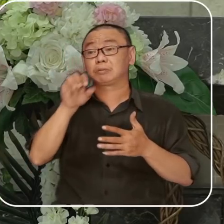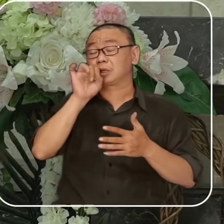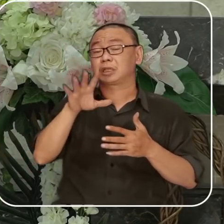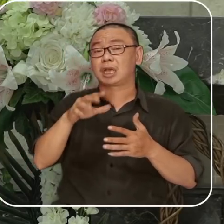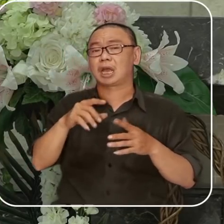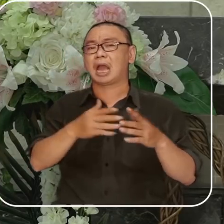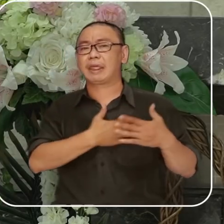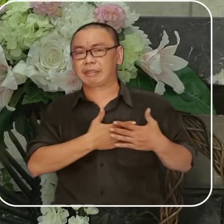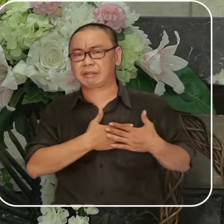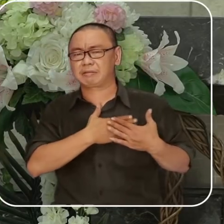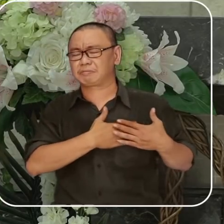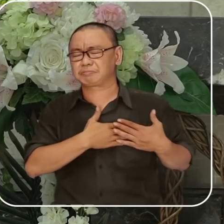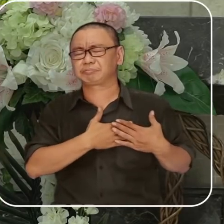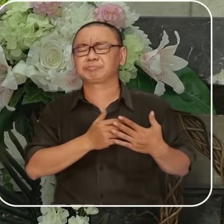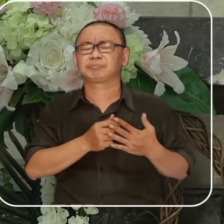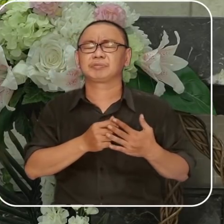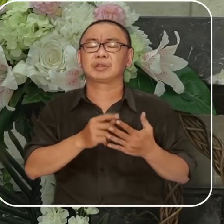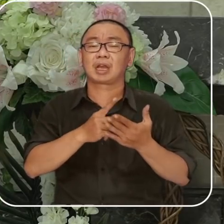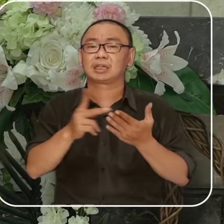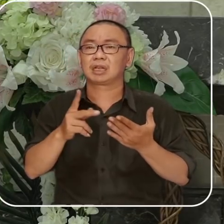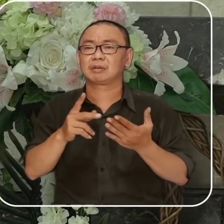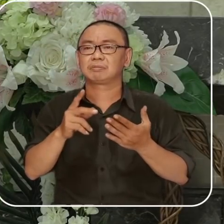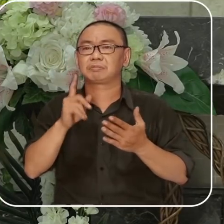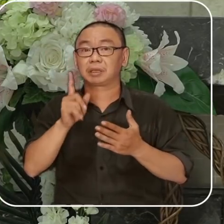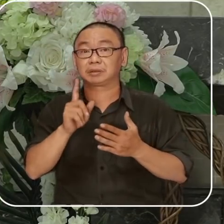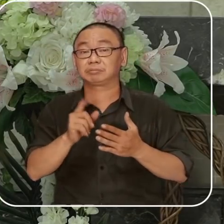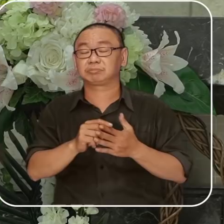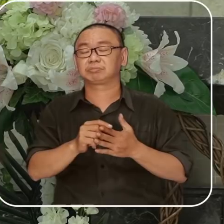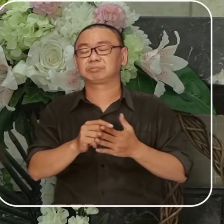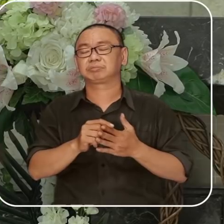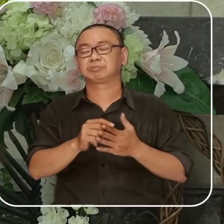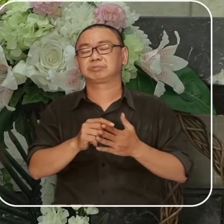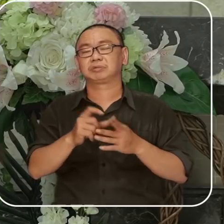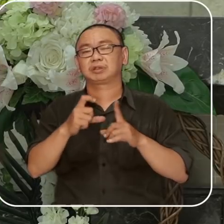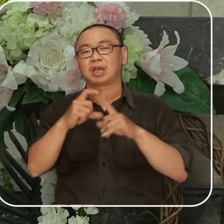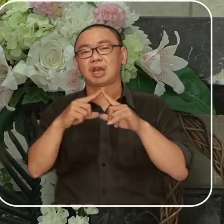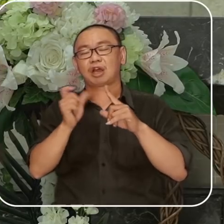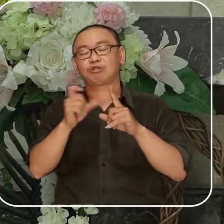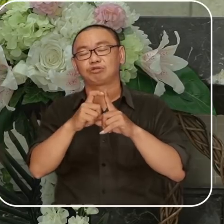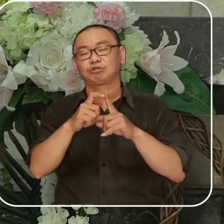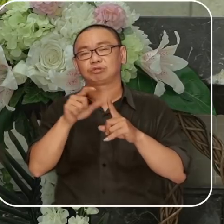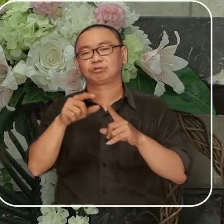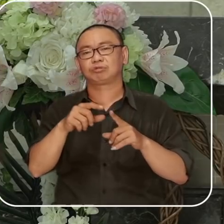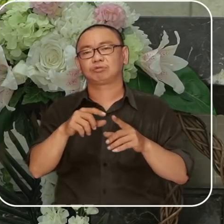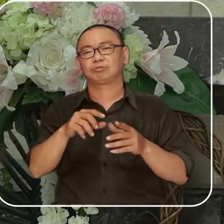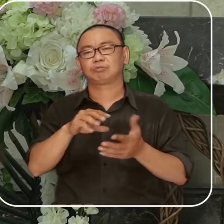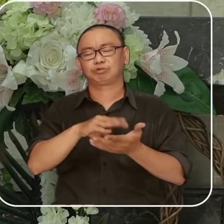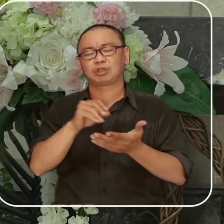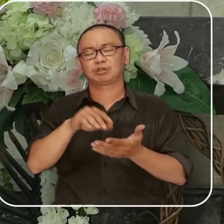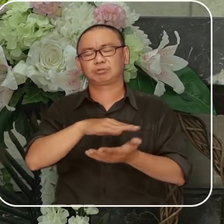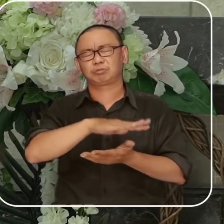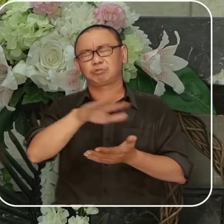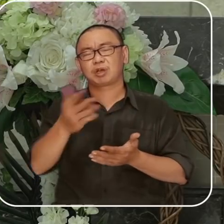hati, karena bagi Daud hati itulah pusat seluruh hidup